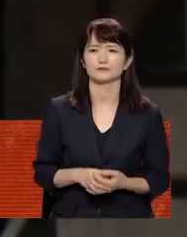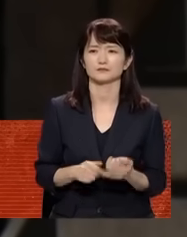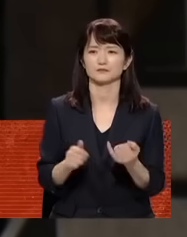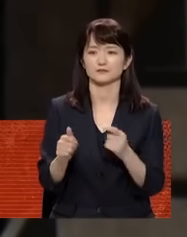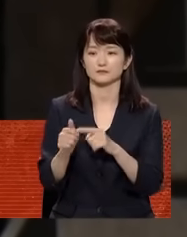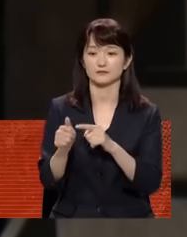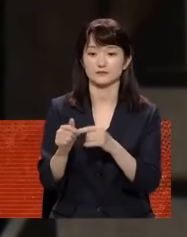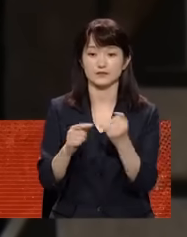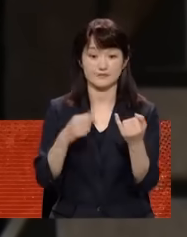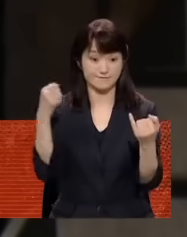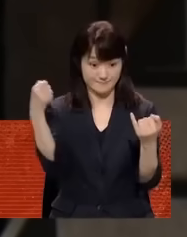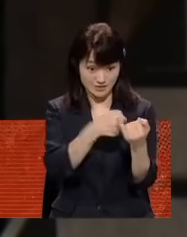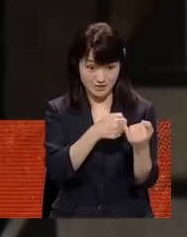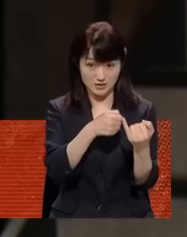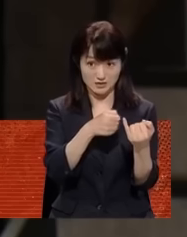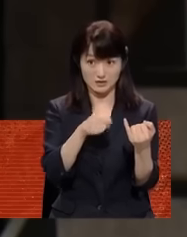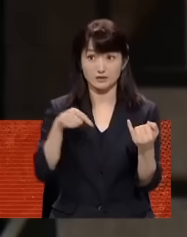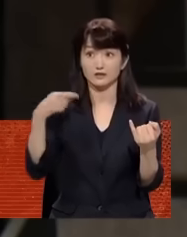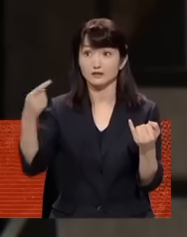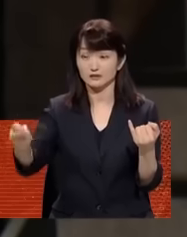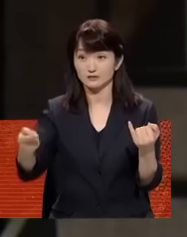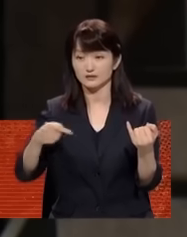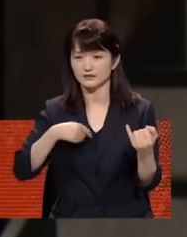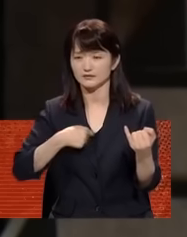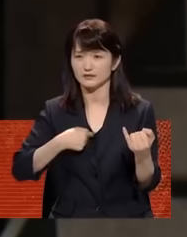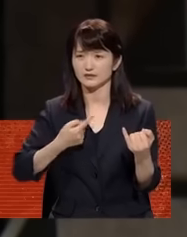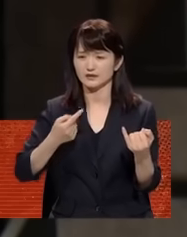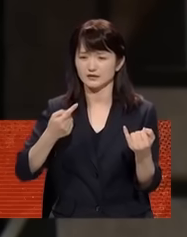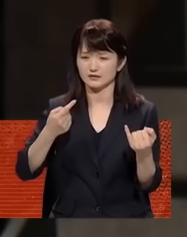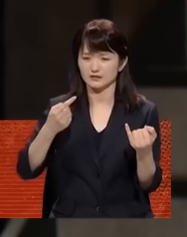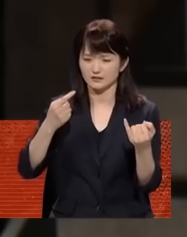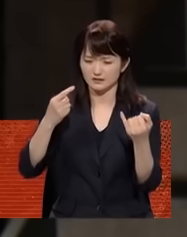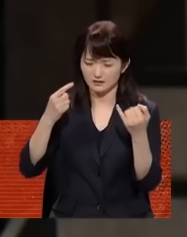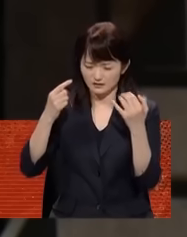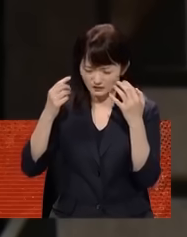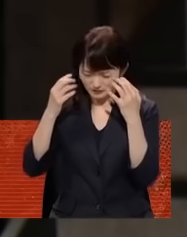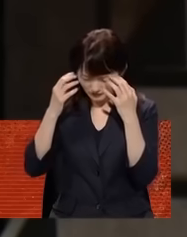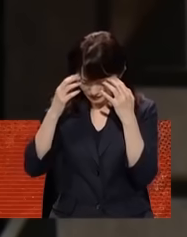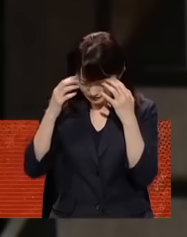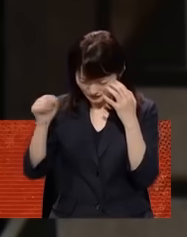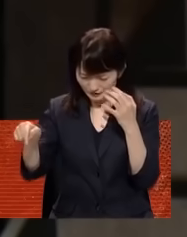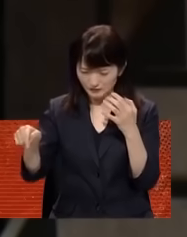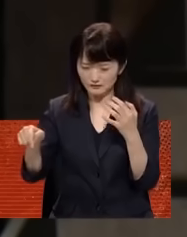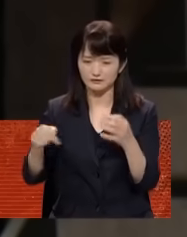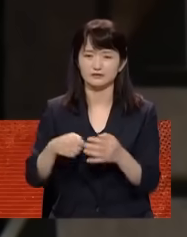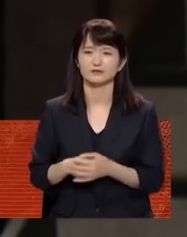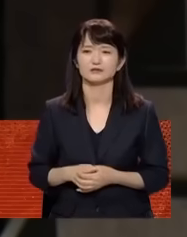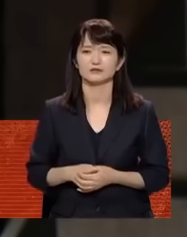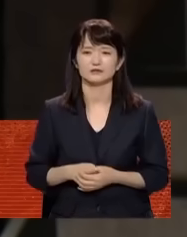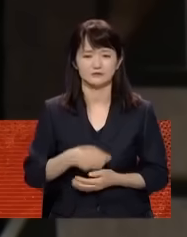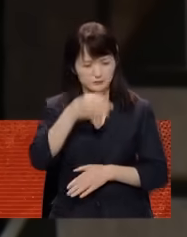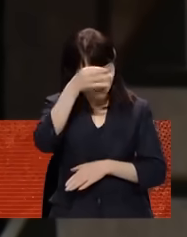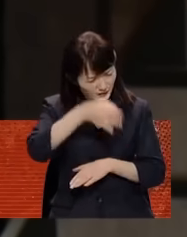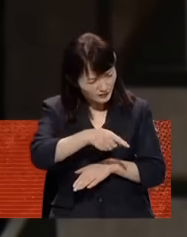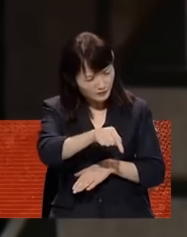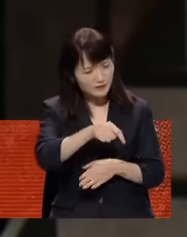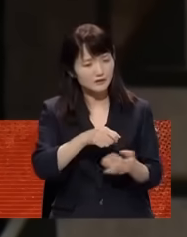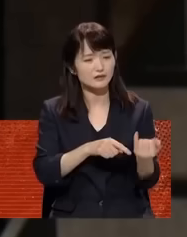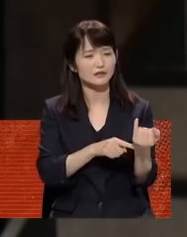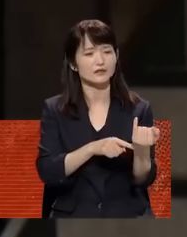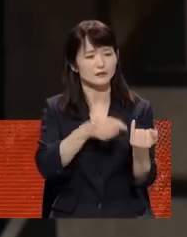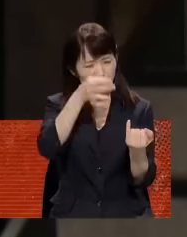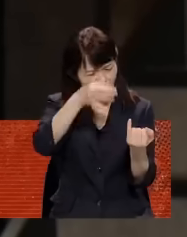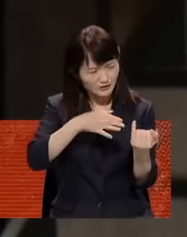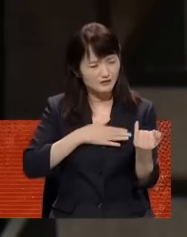폭행을 하고 난 다음에 폭행하고 난 다음에 자기가 더 가학을 하고 더 잘못했다고 너를 사랑하기 때문에 다 때렸는 거지 내가 나쁜 놈이라고 진짜